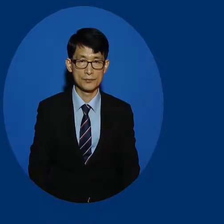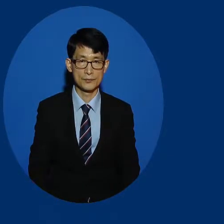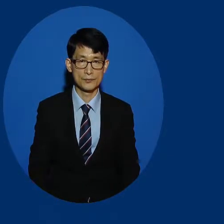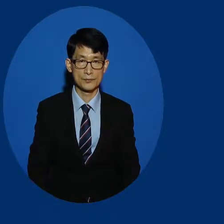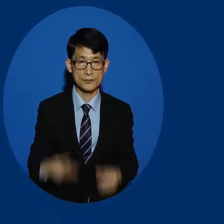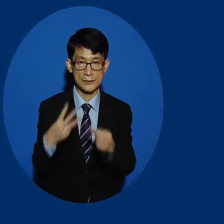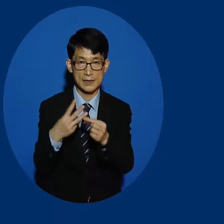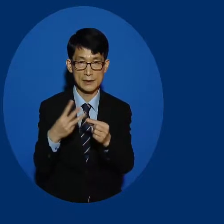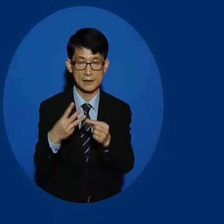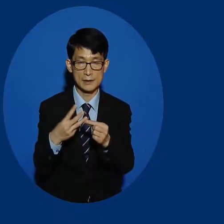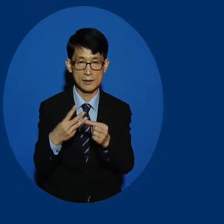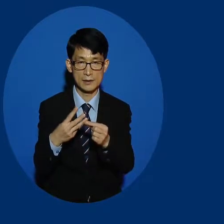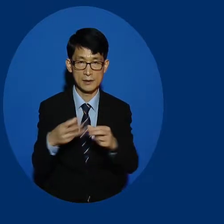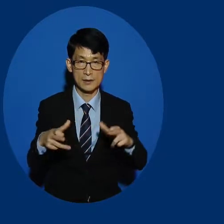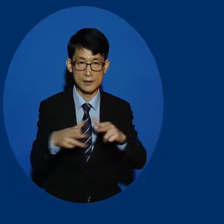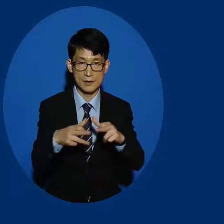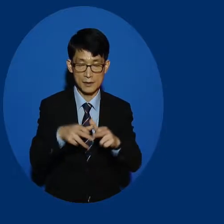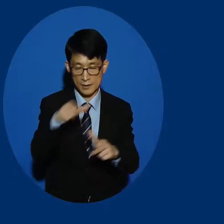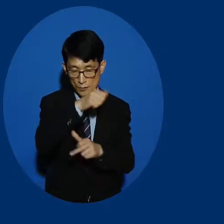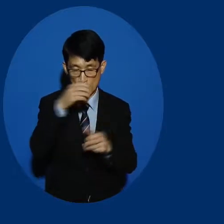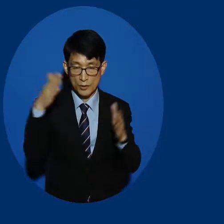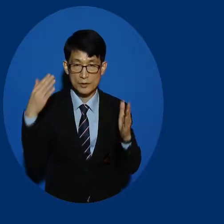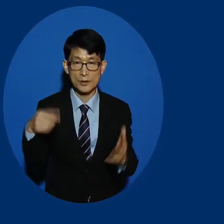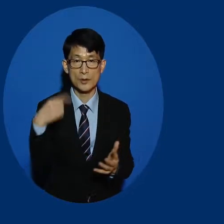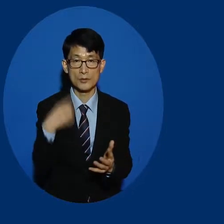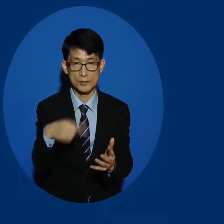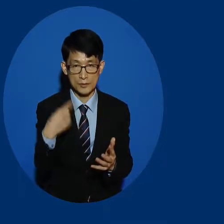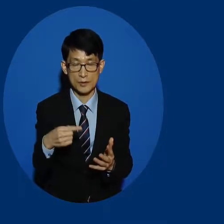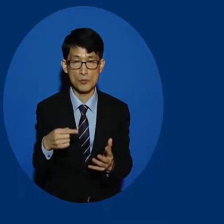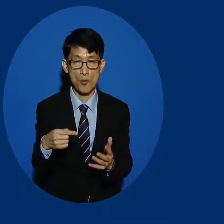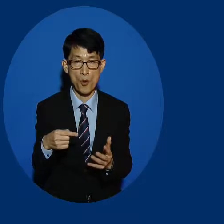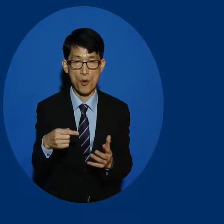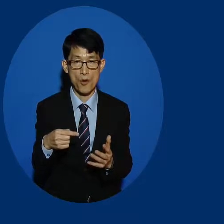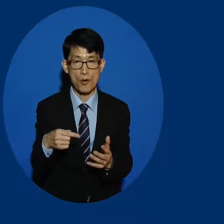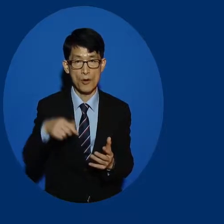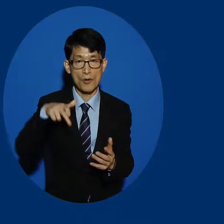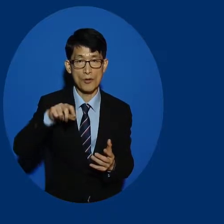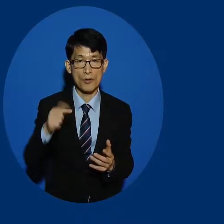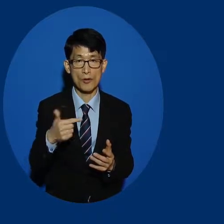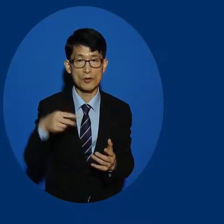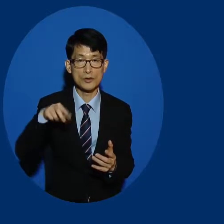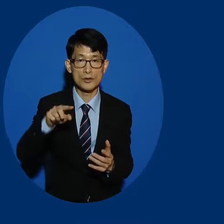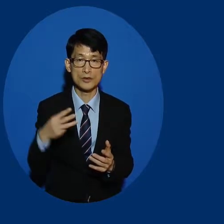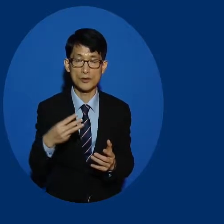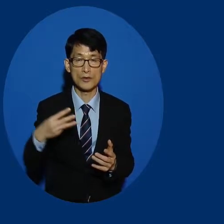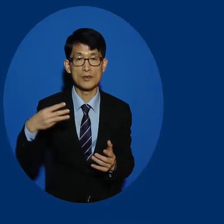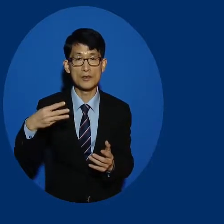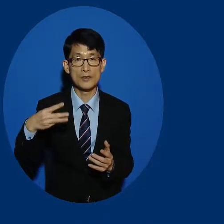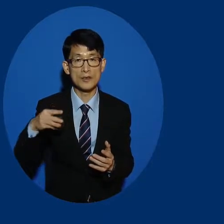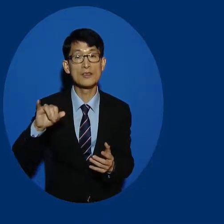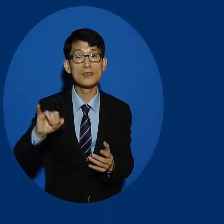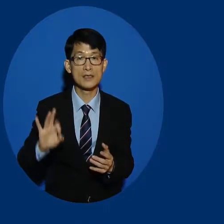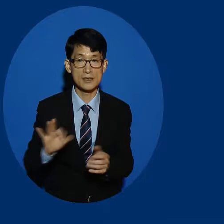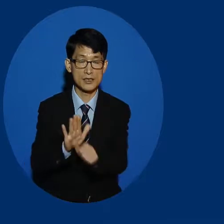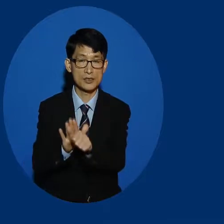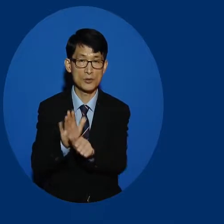세 번째로 장애인 평생교육기관 컨설팅 지원 사업이라고 있는데